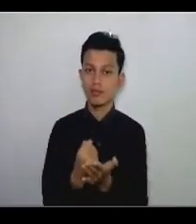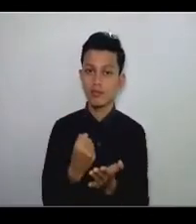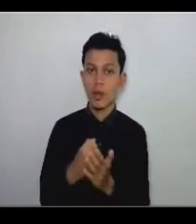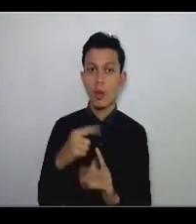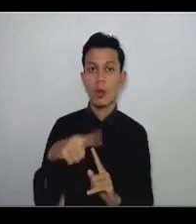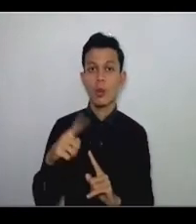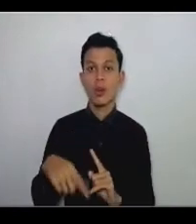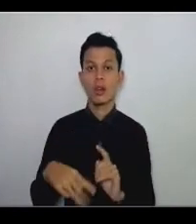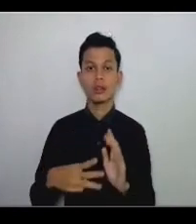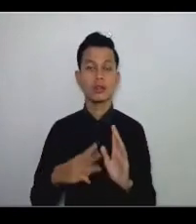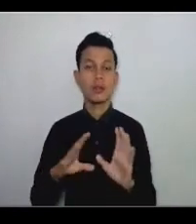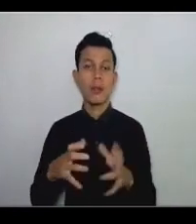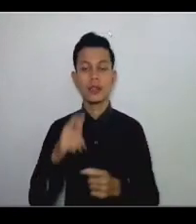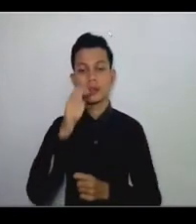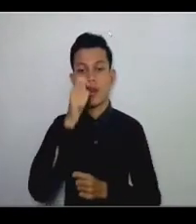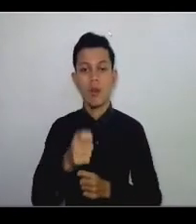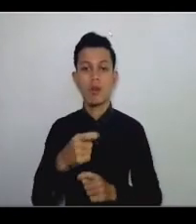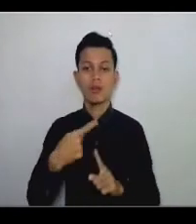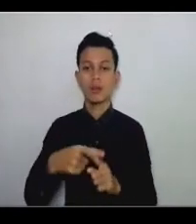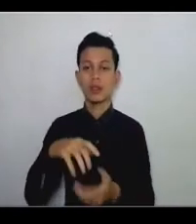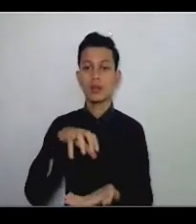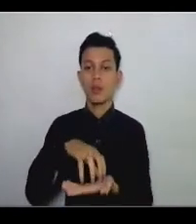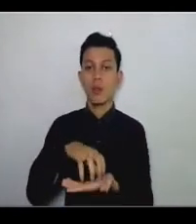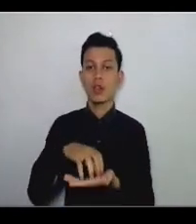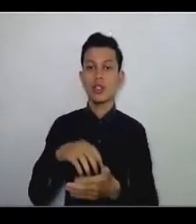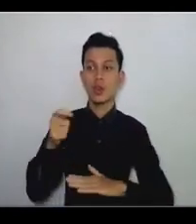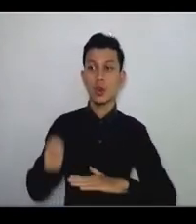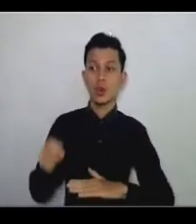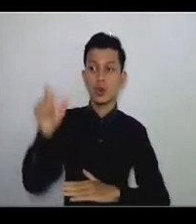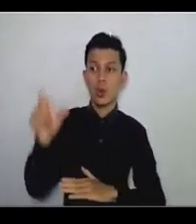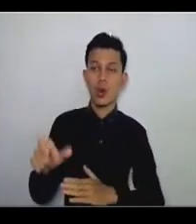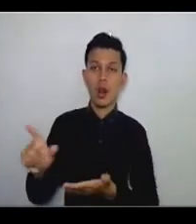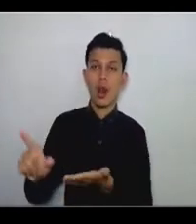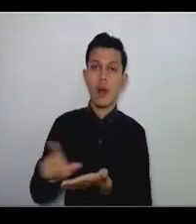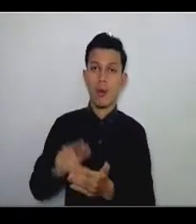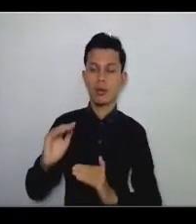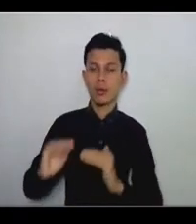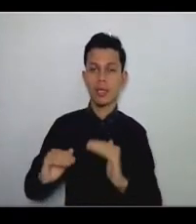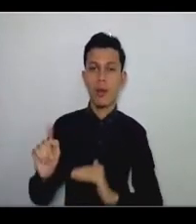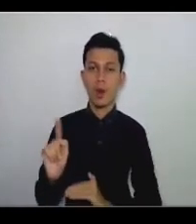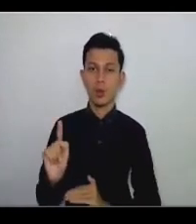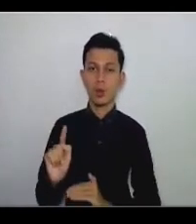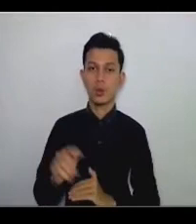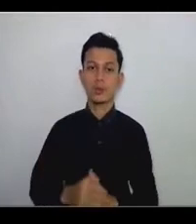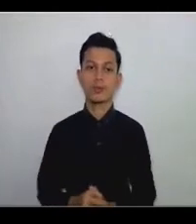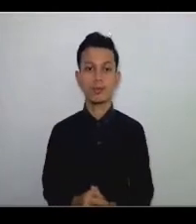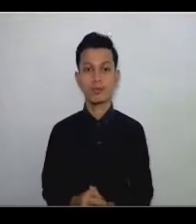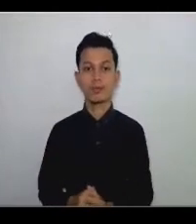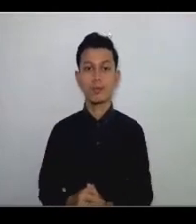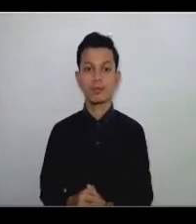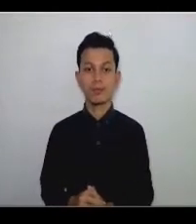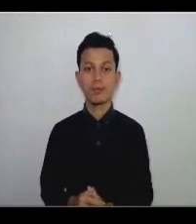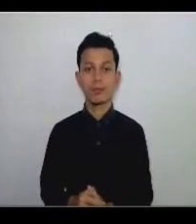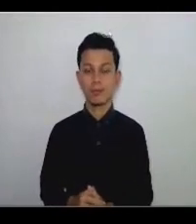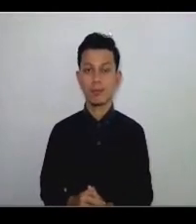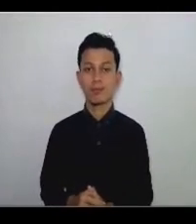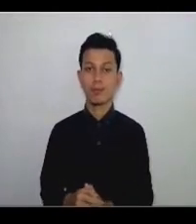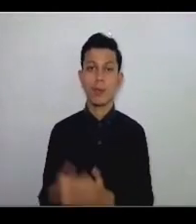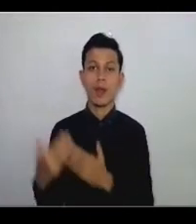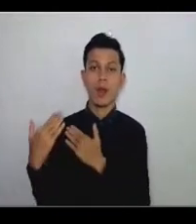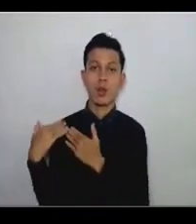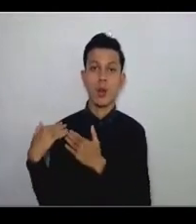Kehormatan dan kedudukan hukum pelapor sebagai berikut kewenangan majelis